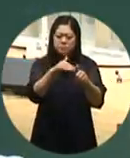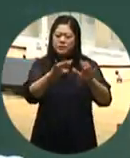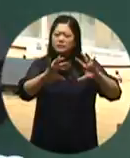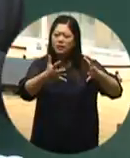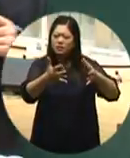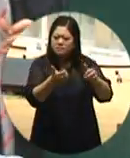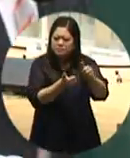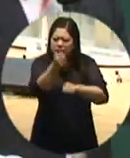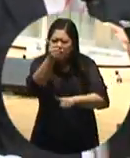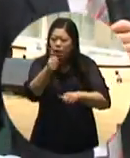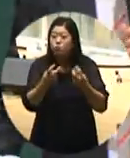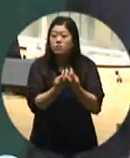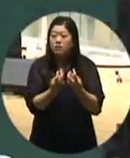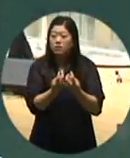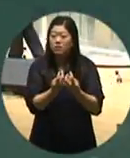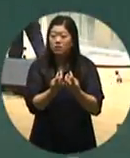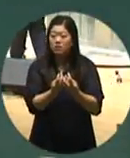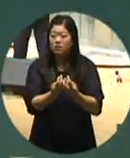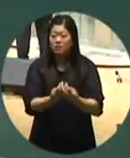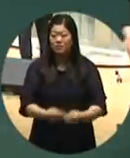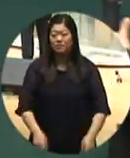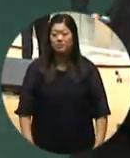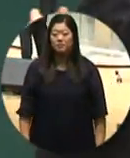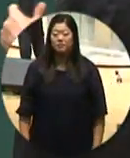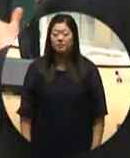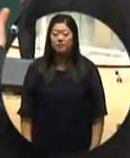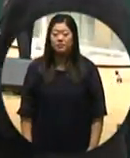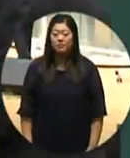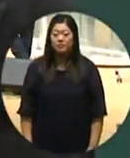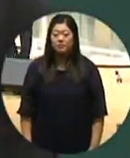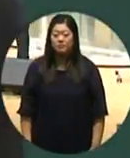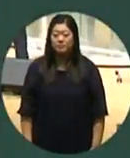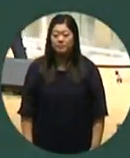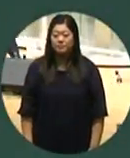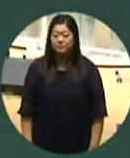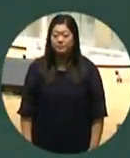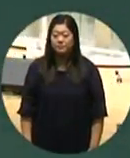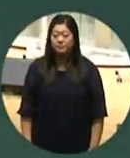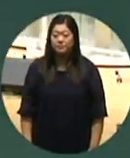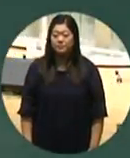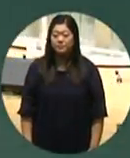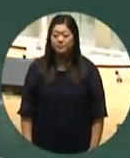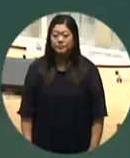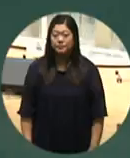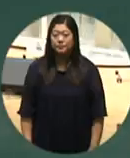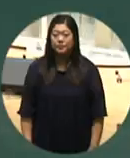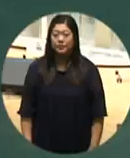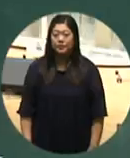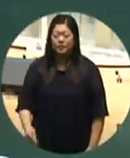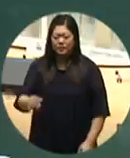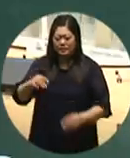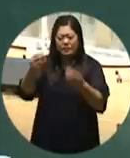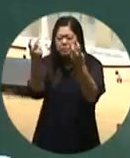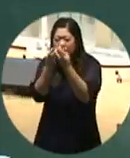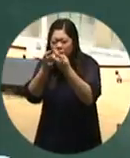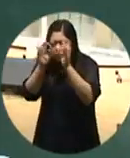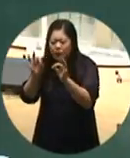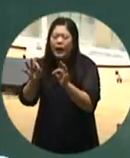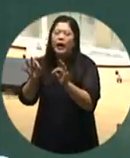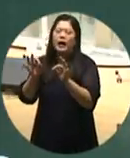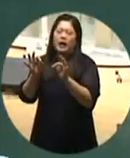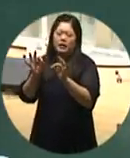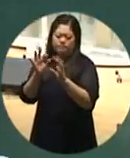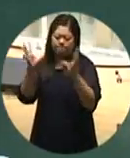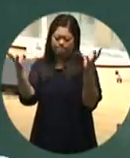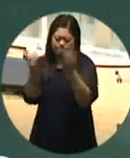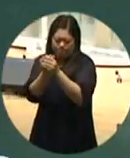They understood the meaning or the missions for the Philistines. 그러니까 여기에 올인한 거예요. And because of that, they went all